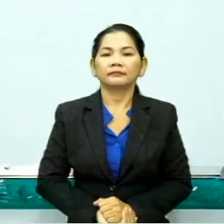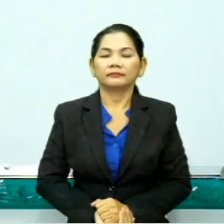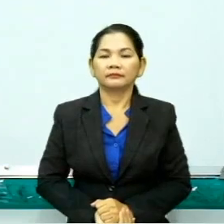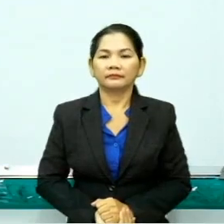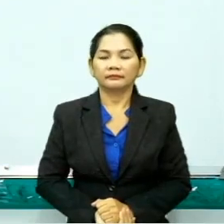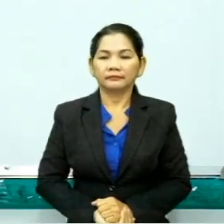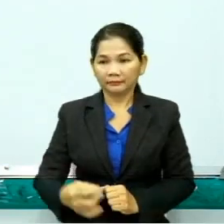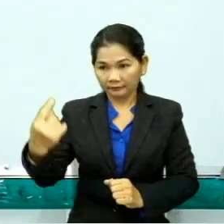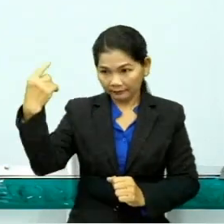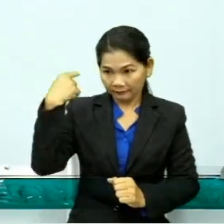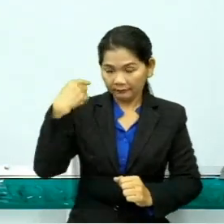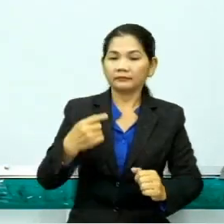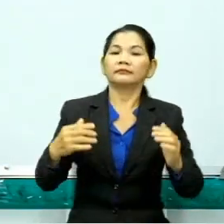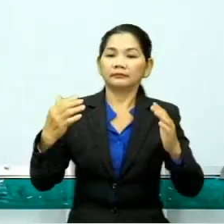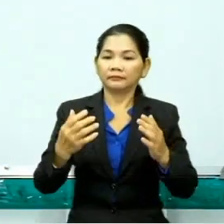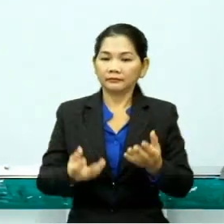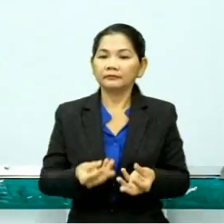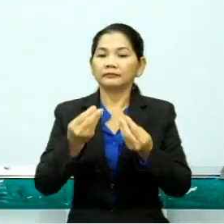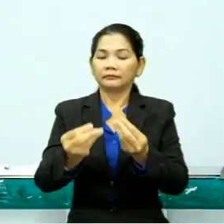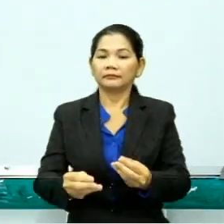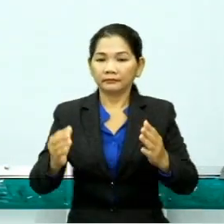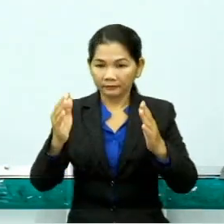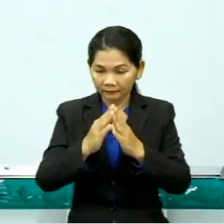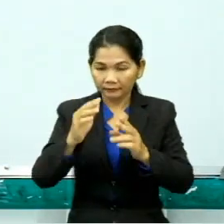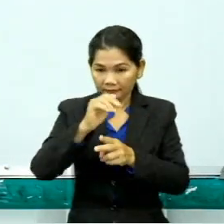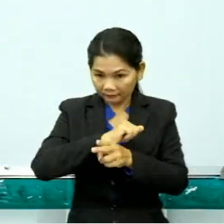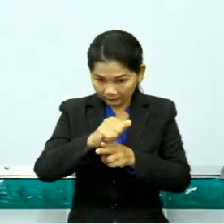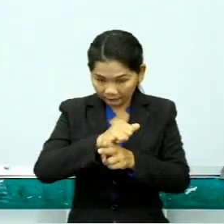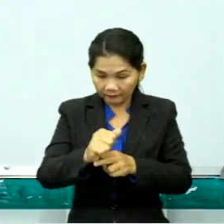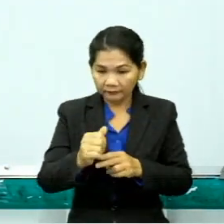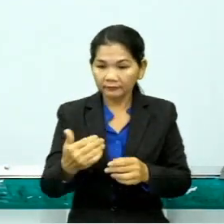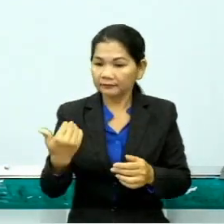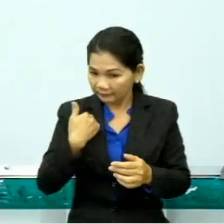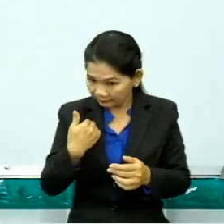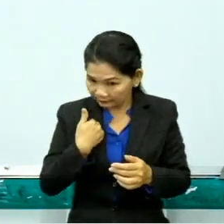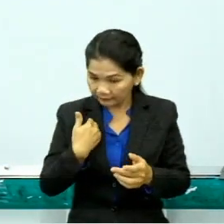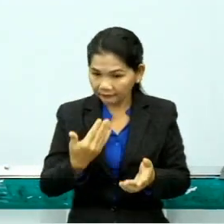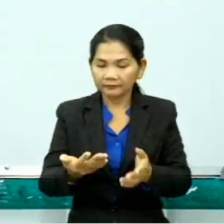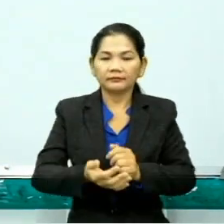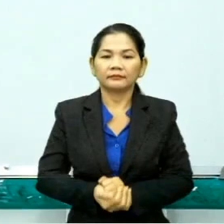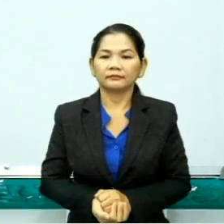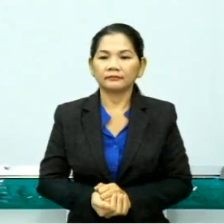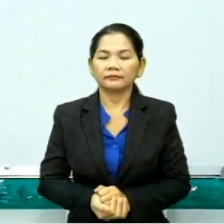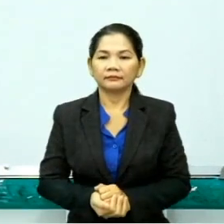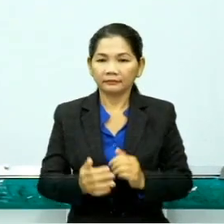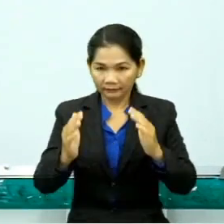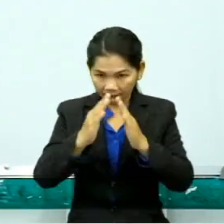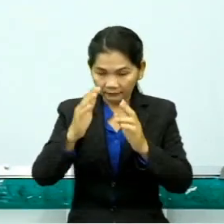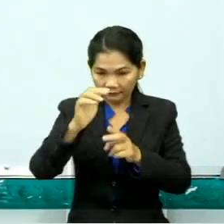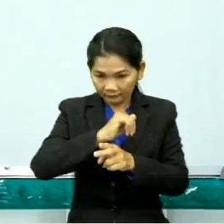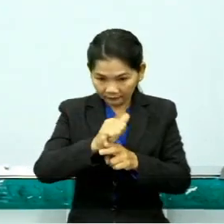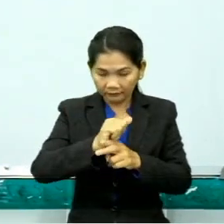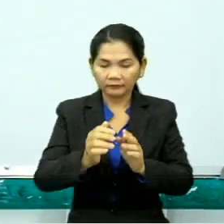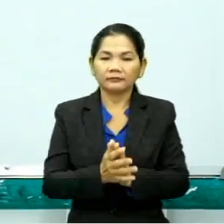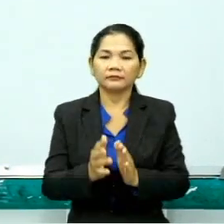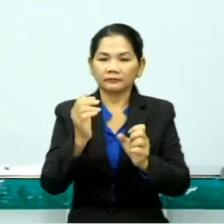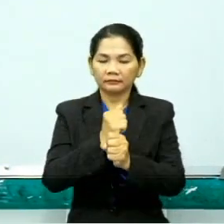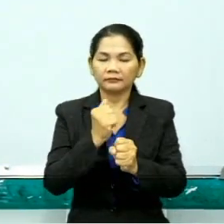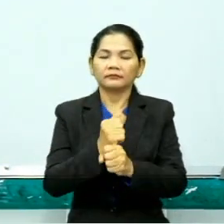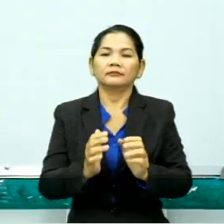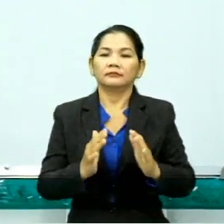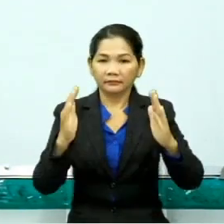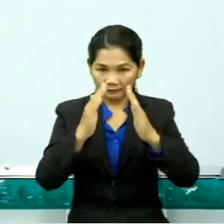Chàng chẳng bình xa mắn ta nè cửu miên bàn đạ kạch ca xâm rạp ở con thơ tế. Chàng nè cửu bàn đạ kạch ca xâm rạp ở con